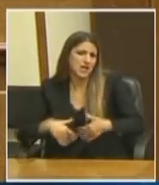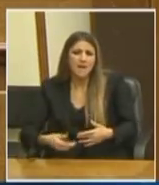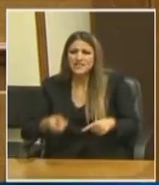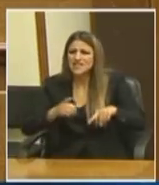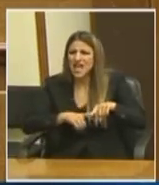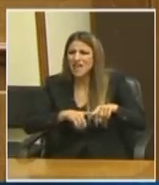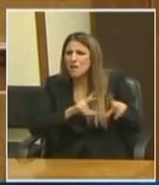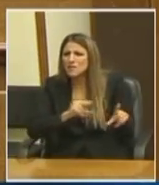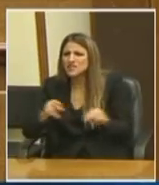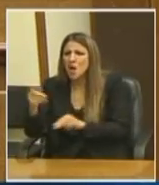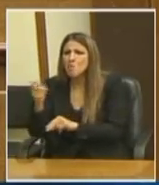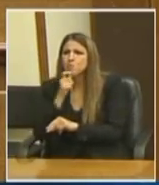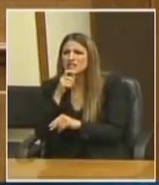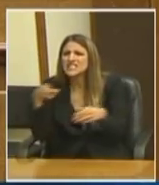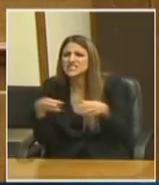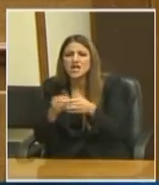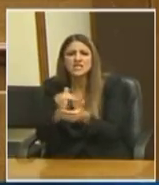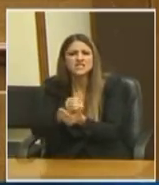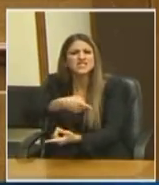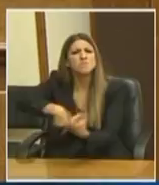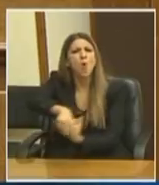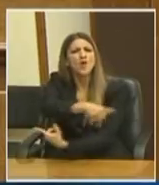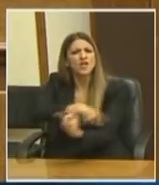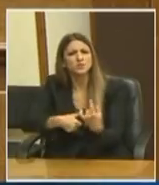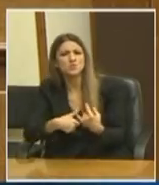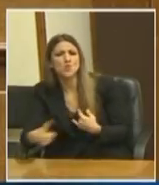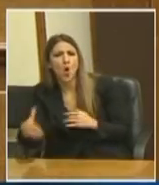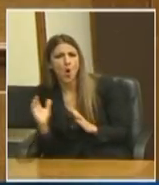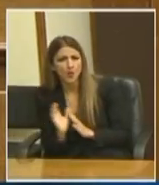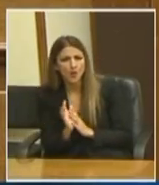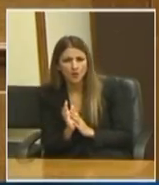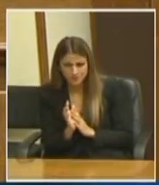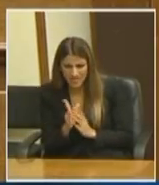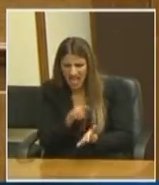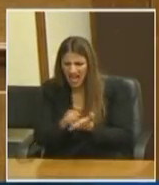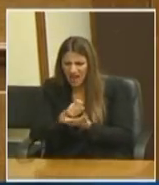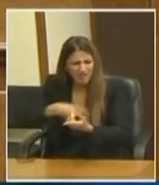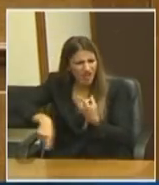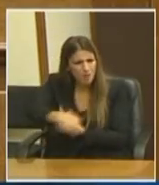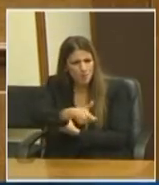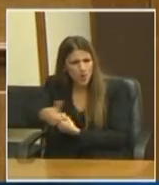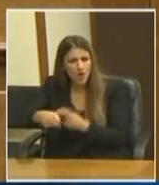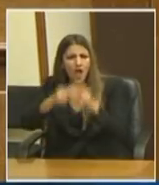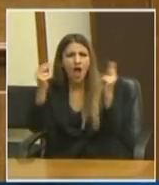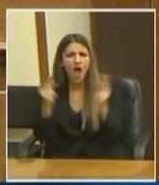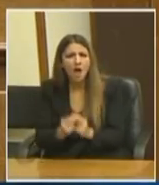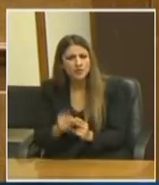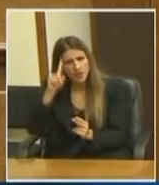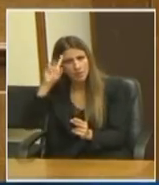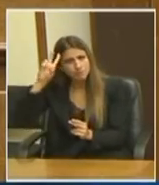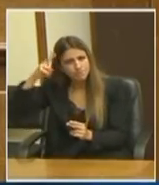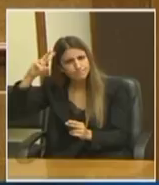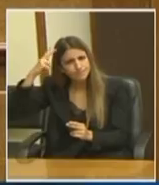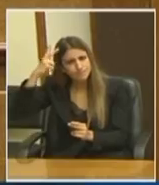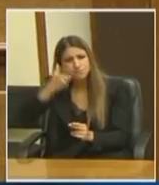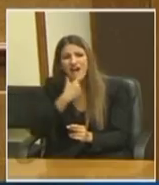σύνολο πολιτικών συμμοριών με σκοπό τη διανομή πολιτικών λαφύρων. Γι' αυτό και αλλάζουν τόσο εύκολα θέσεις. Γι' αυτό και